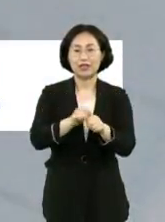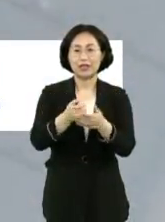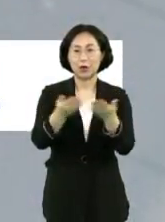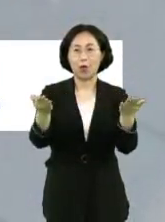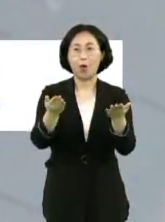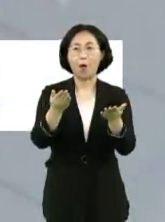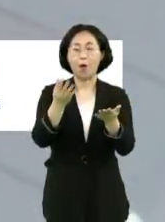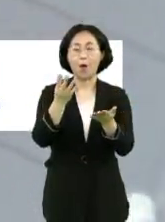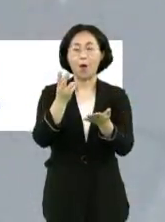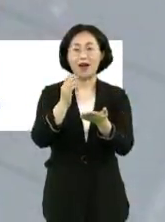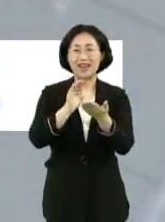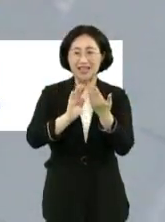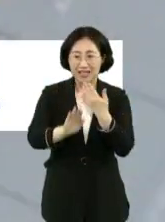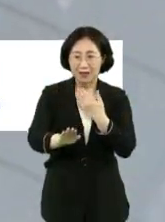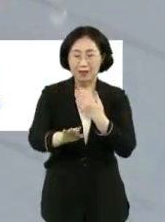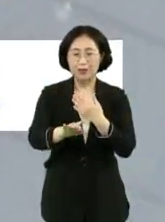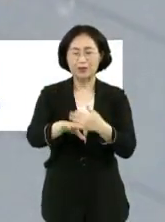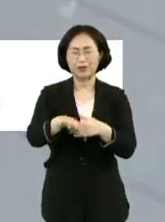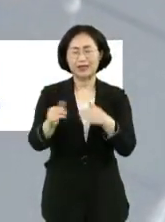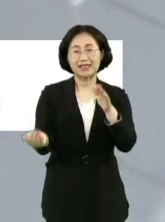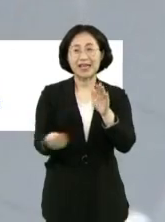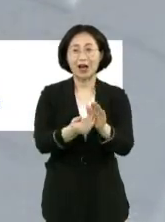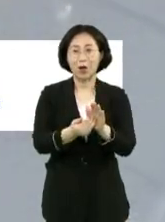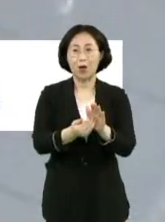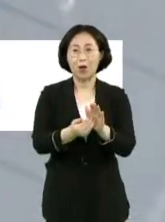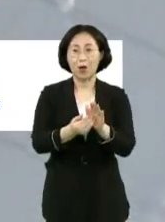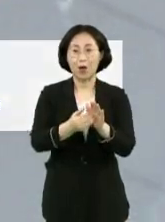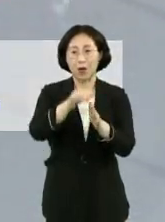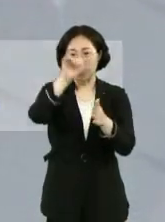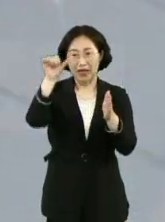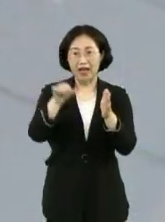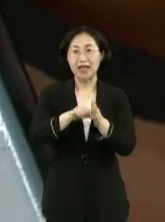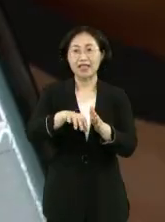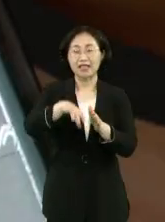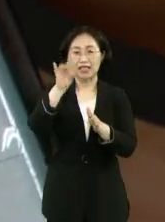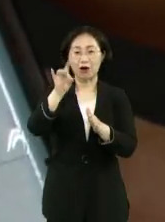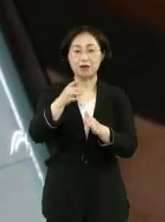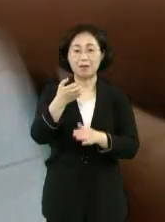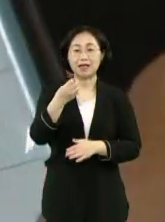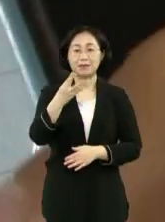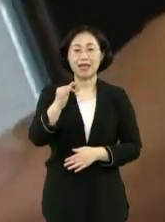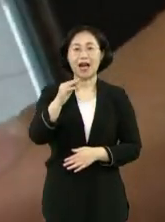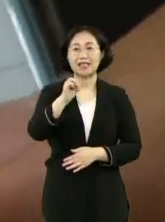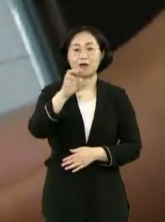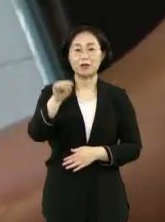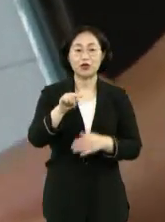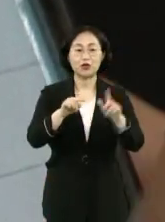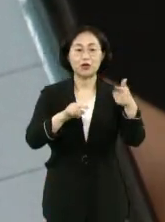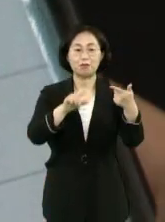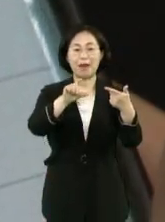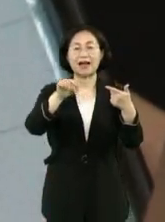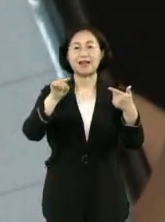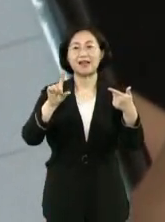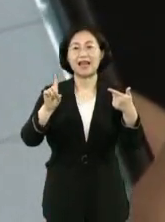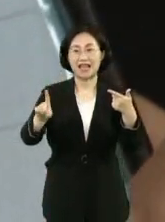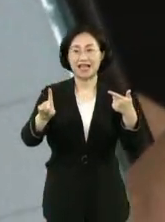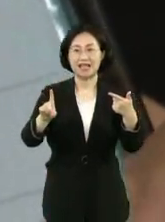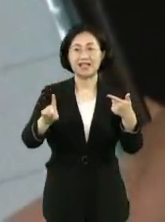최고 청약률을 기록했고 생애 최초 84제곱미터 A형은 무려 600:1을